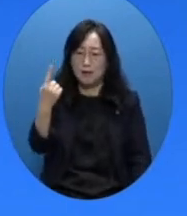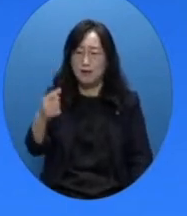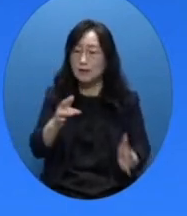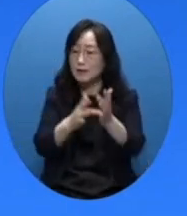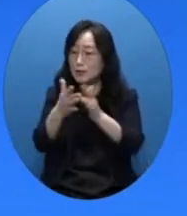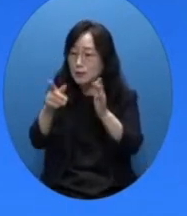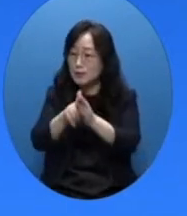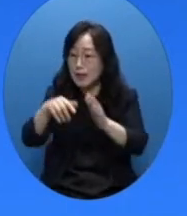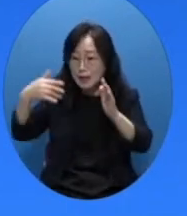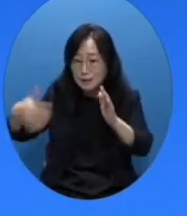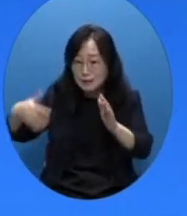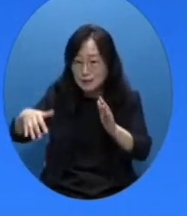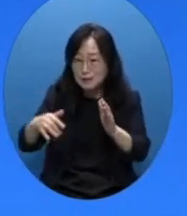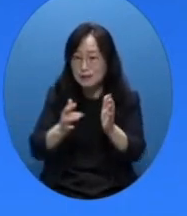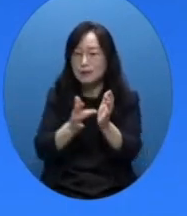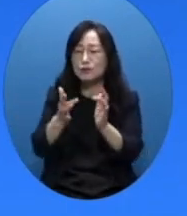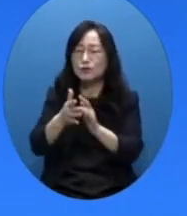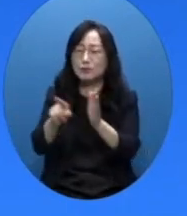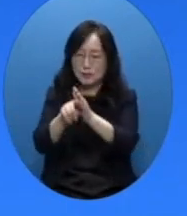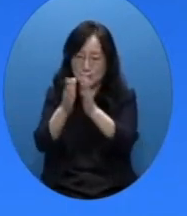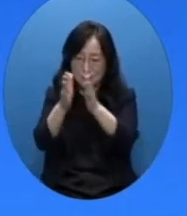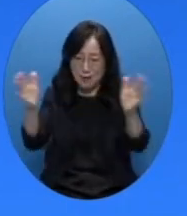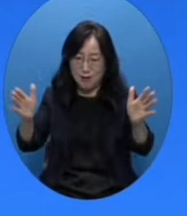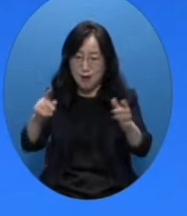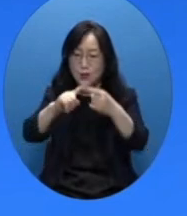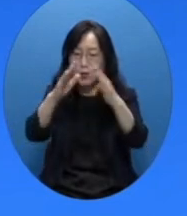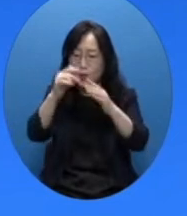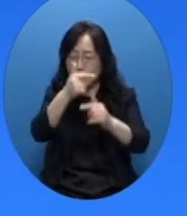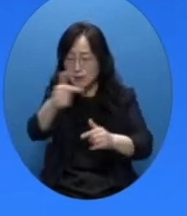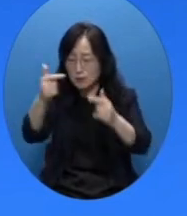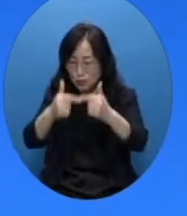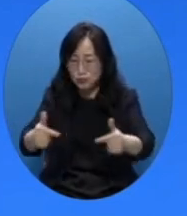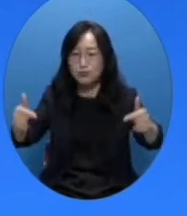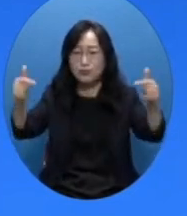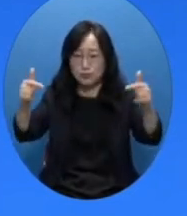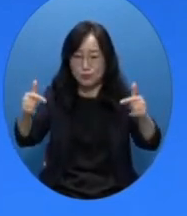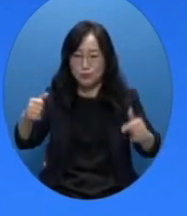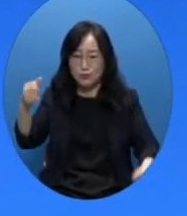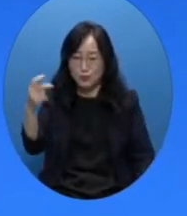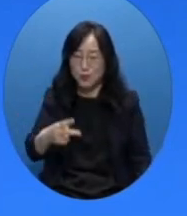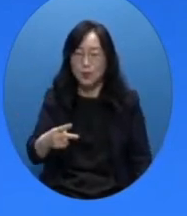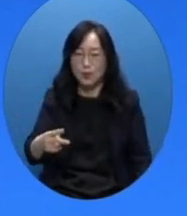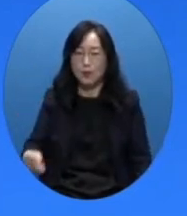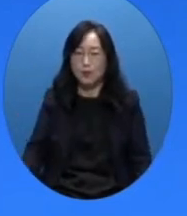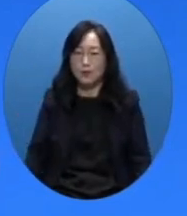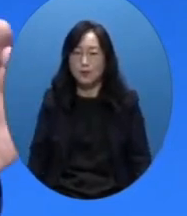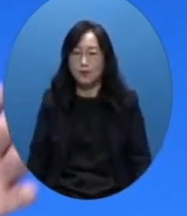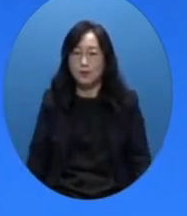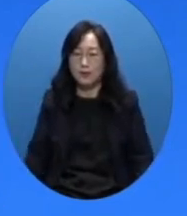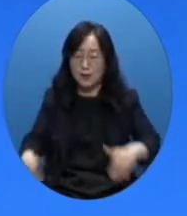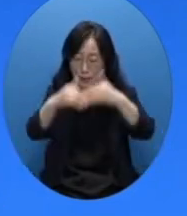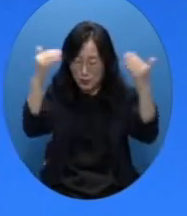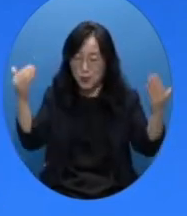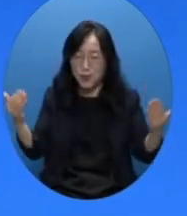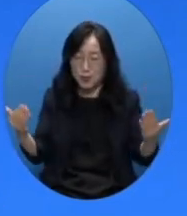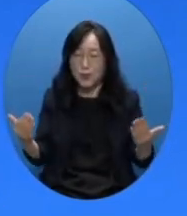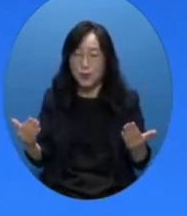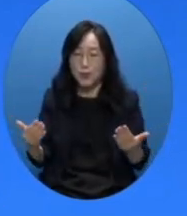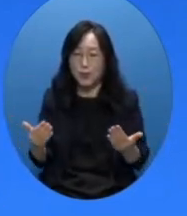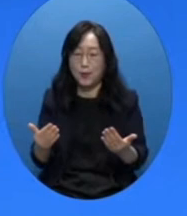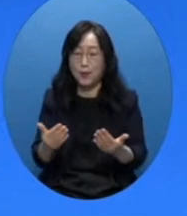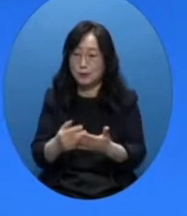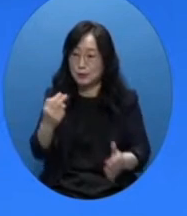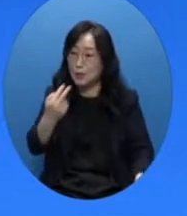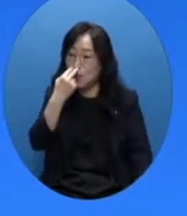않은 사람들이 주님께로 돌아오고 교회에 큰 부흥이 일어나고 그리고 이제 모든 걸 다 보험에